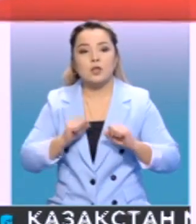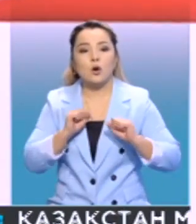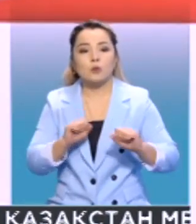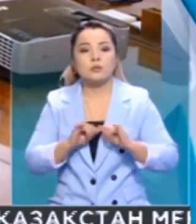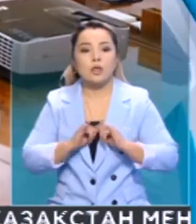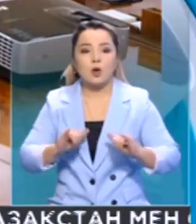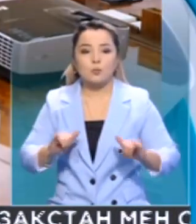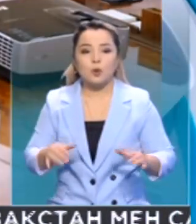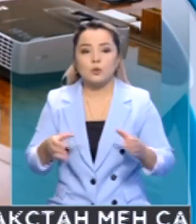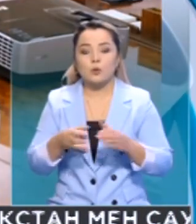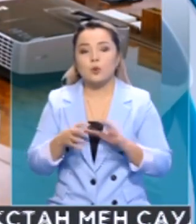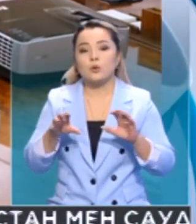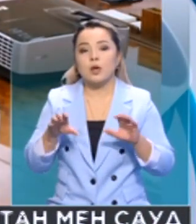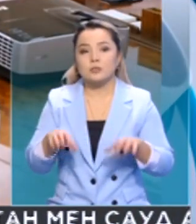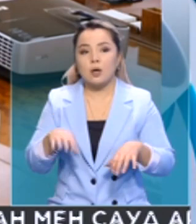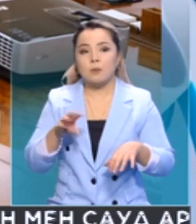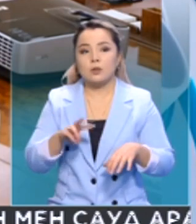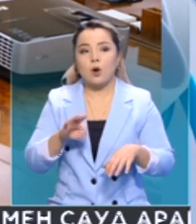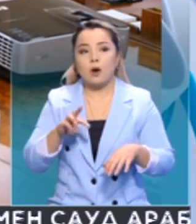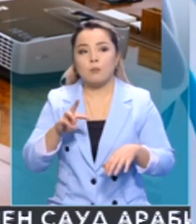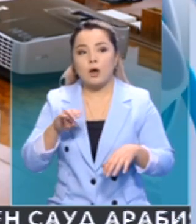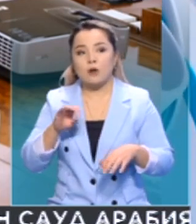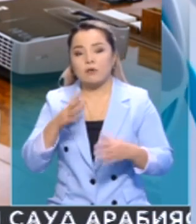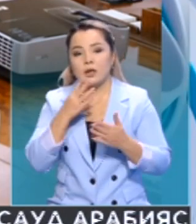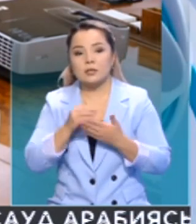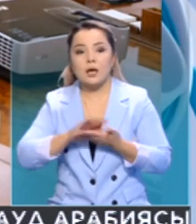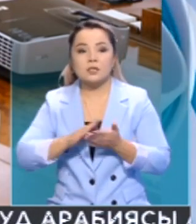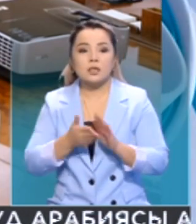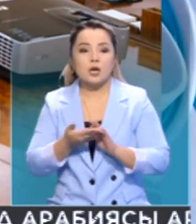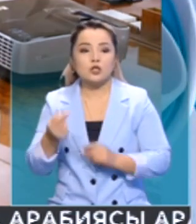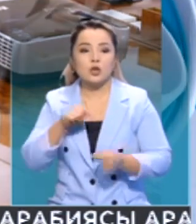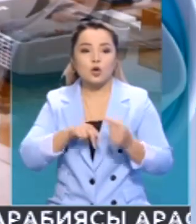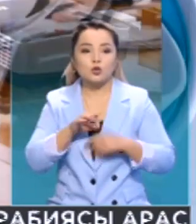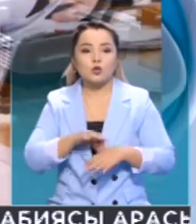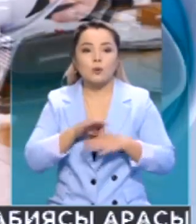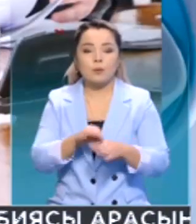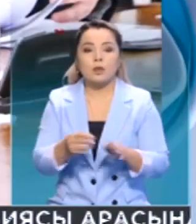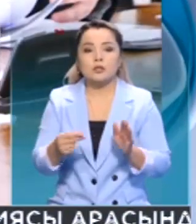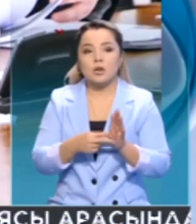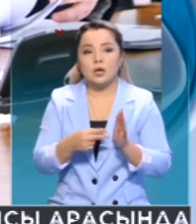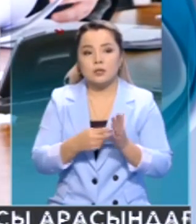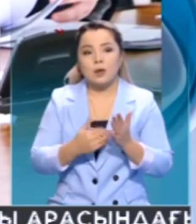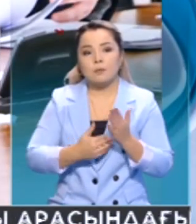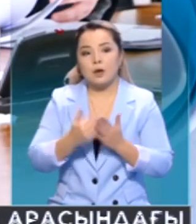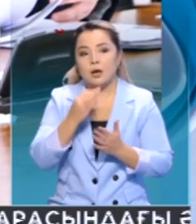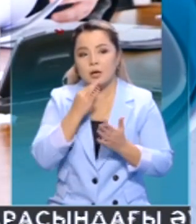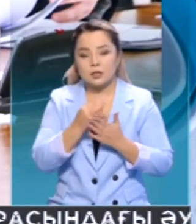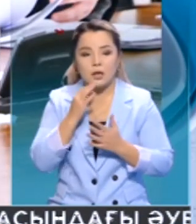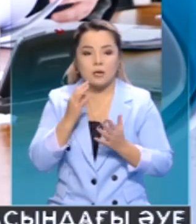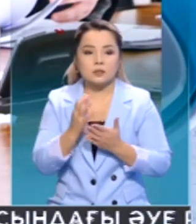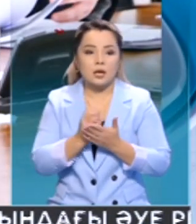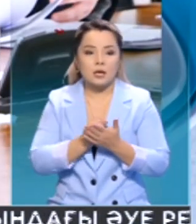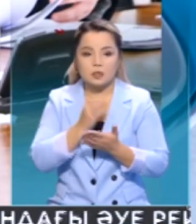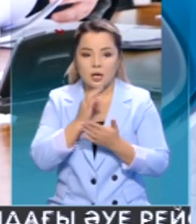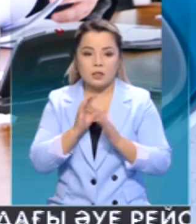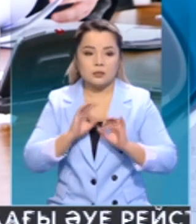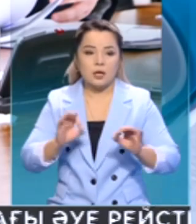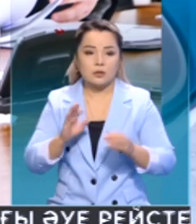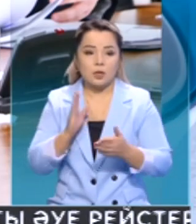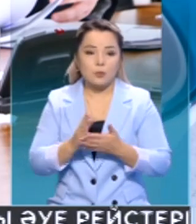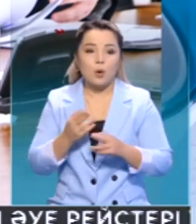дамыту агенттігінің төрағасы Марат Омаров қазір өзара келісіп, жоғары баға қою секілді жайттар әлі сақталып отырғанын